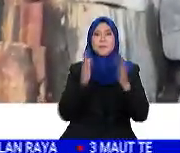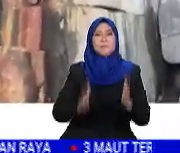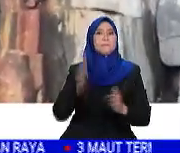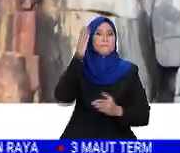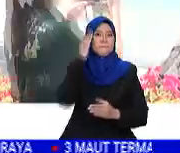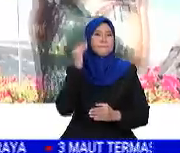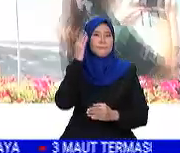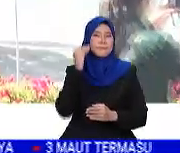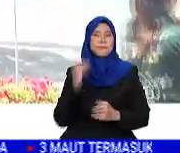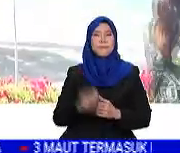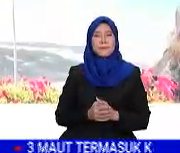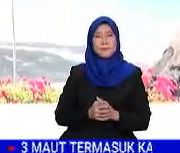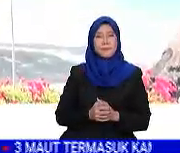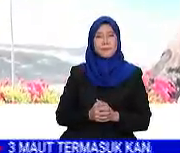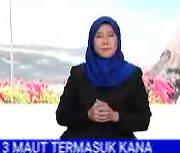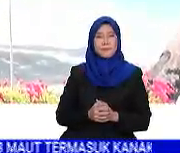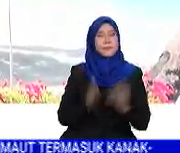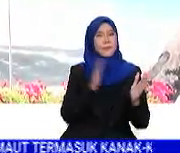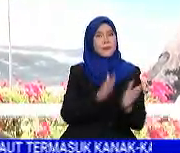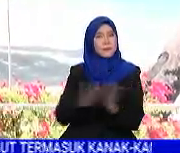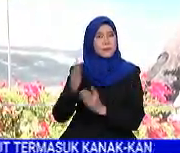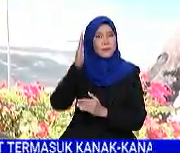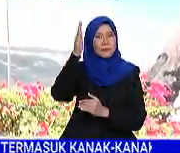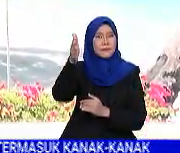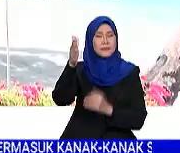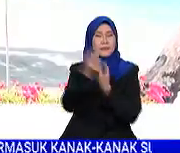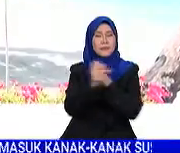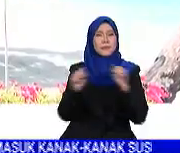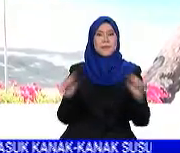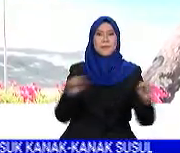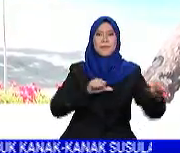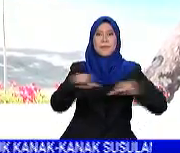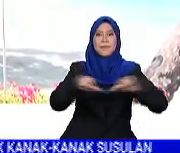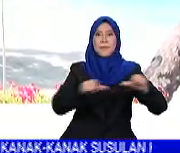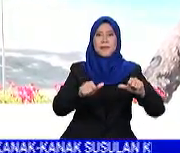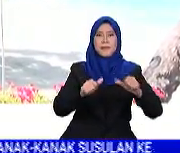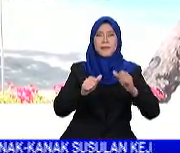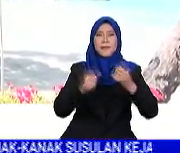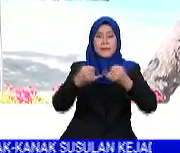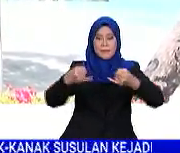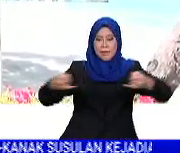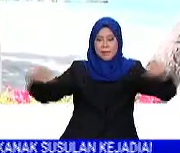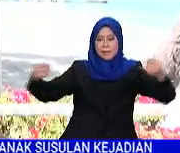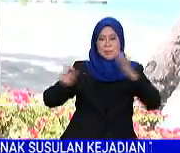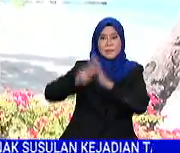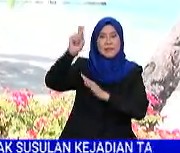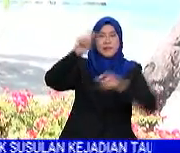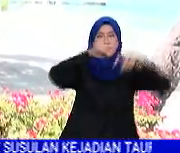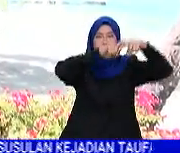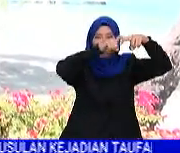berpengalaman. Perancangan akan datang, kita juga akan menyediakan aktiviti tali tinggi kedua dekat sini, iaitu Flying